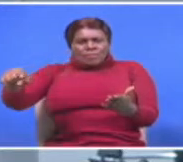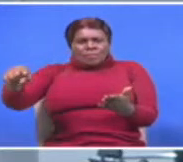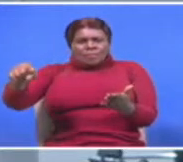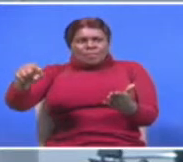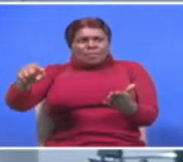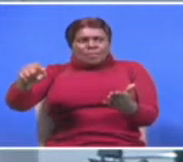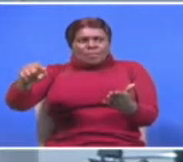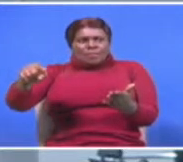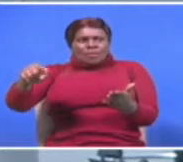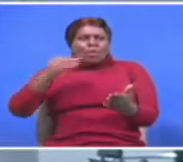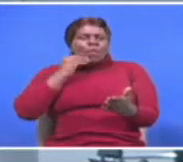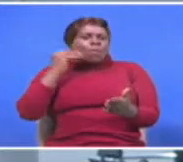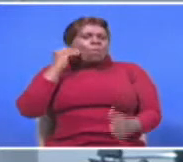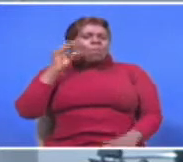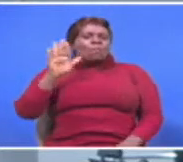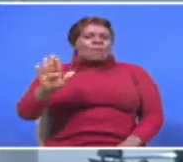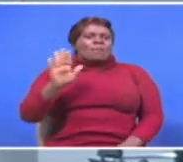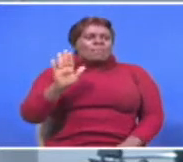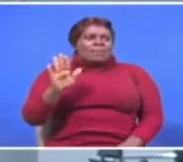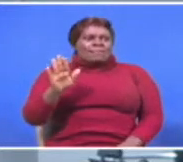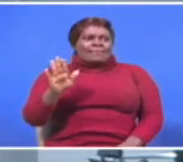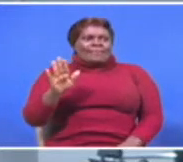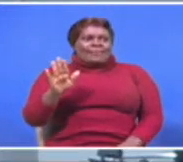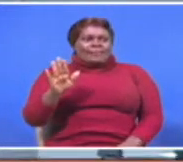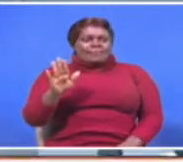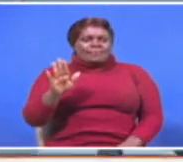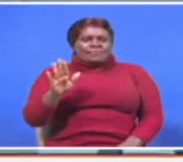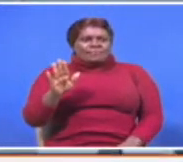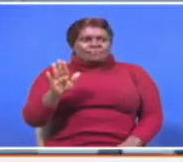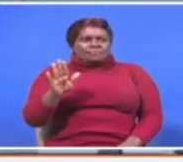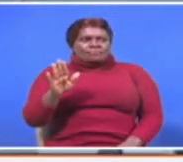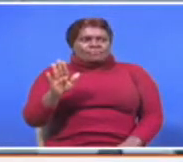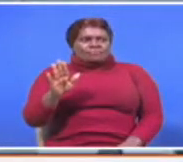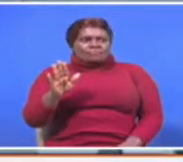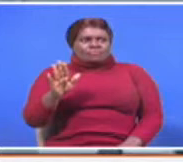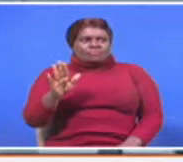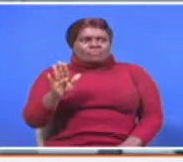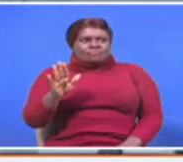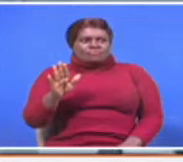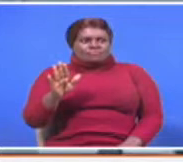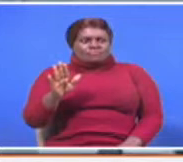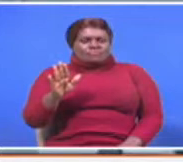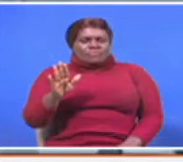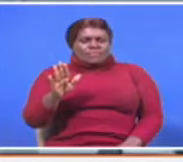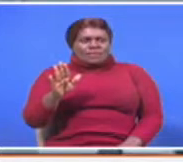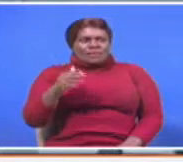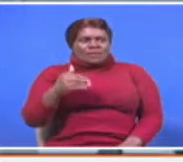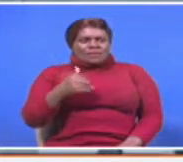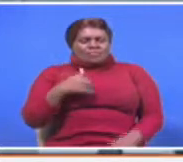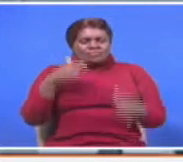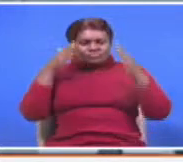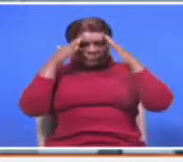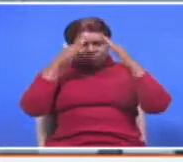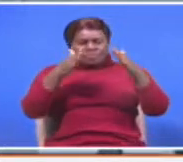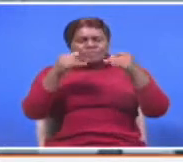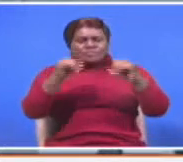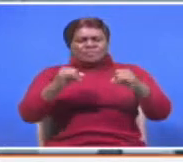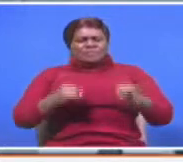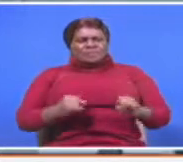kwenye starehe za nyumba zao wakiwa na ujuzi kamili wa baa na mikahawa iko kwenye rada ya utekelezaji.